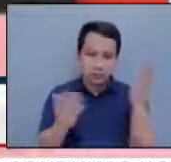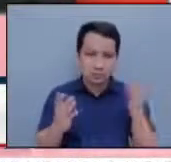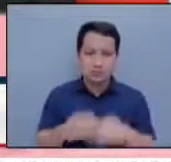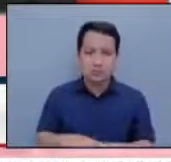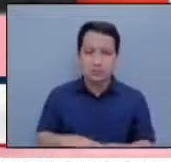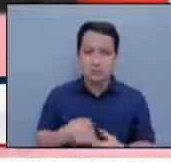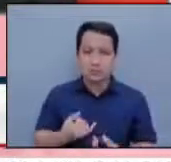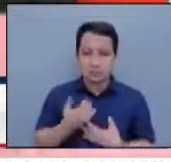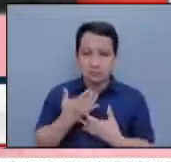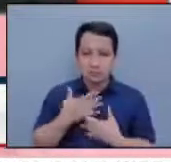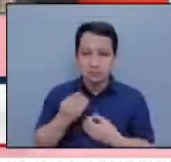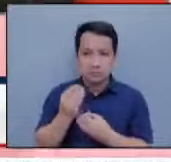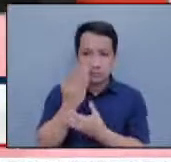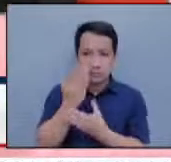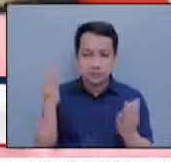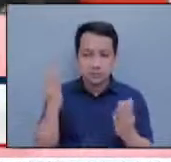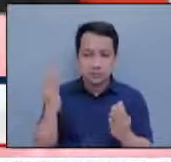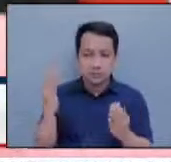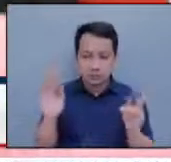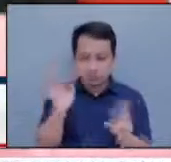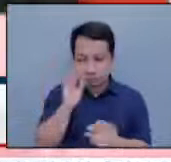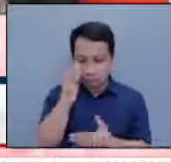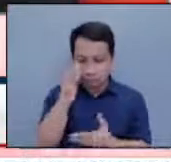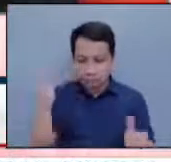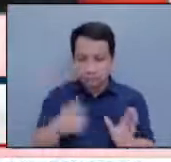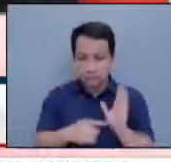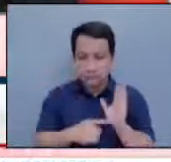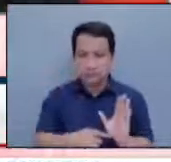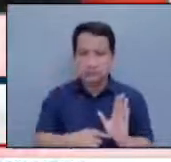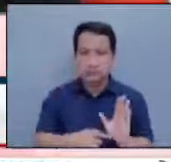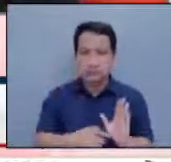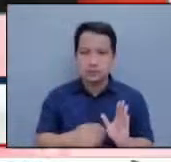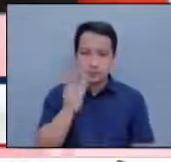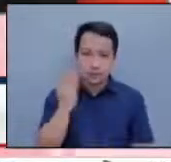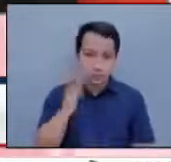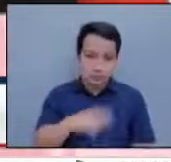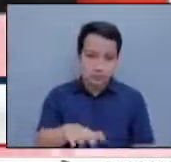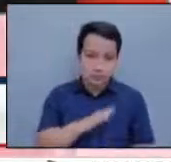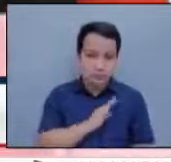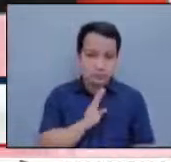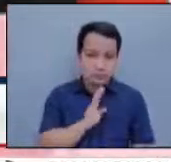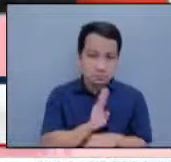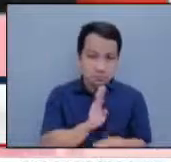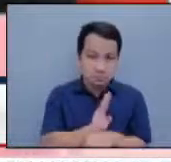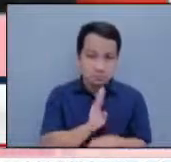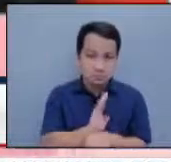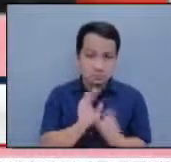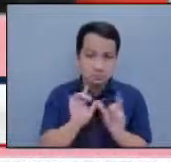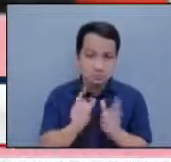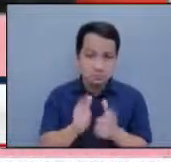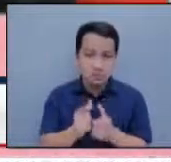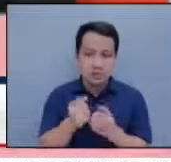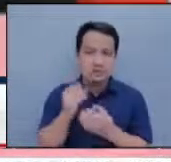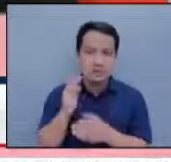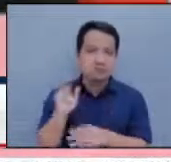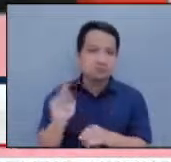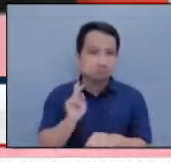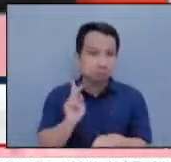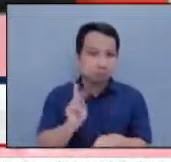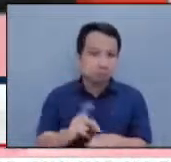inspiration sa ating mga kababayan, lalo na po sa mga businessmen, na marami po tayo mga kababayan ngayon na kailangan lang ng